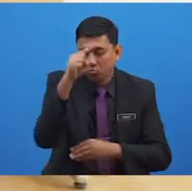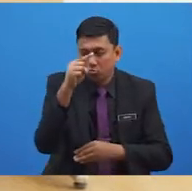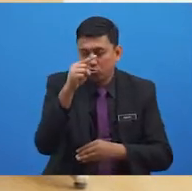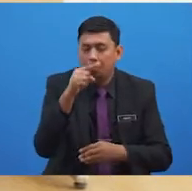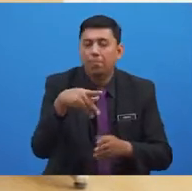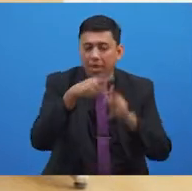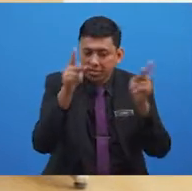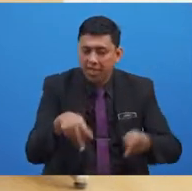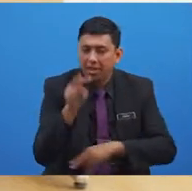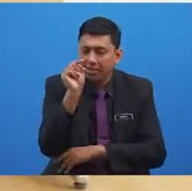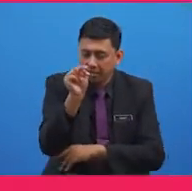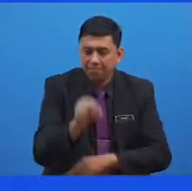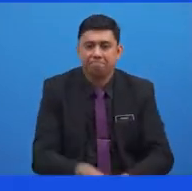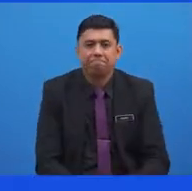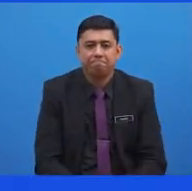menduduki peperiksaan.